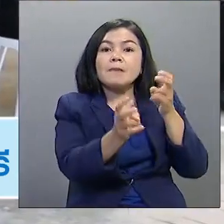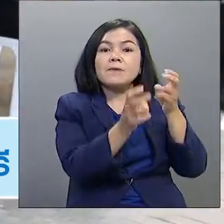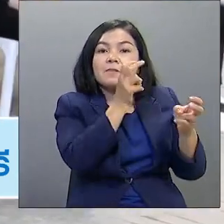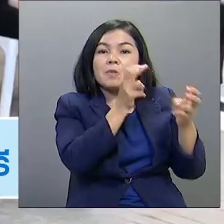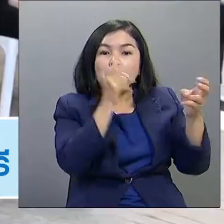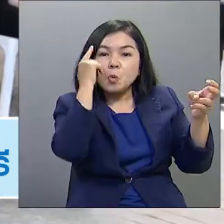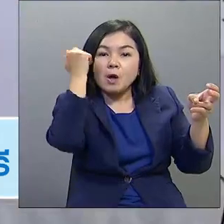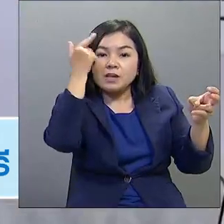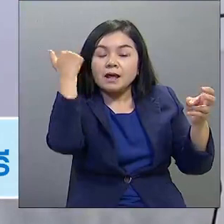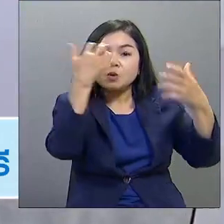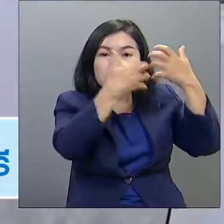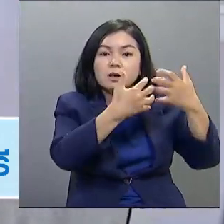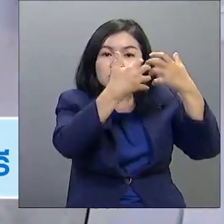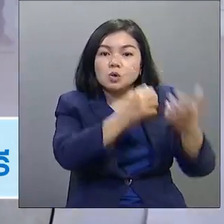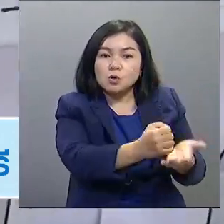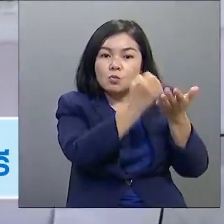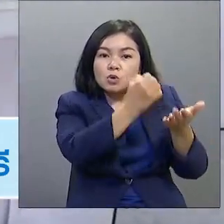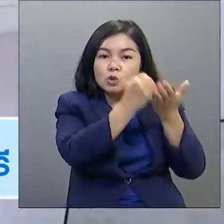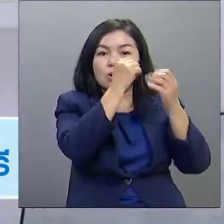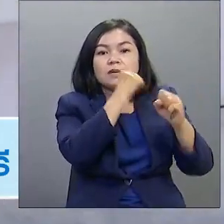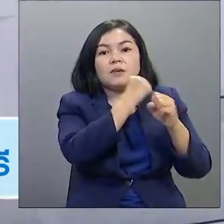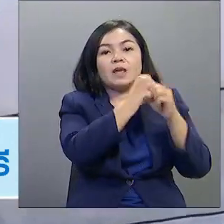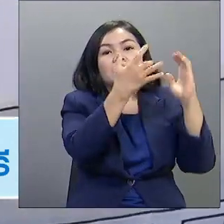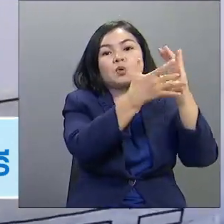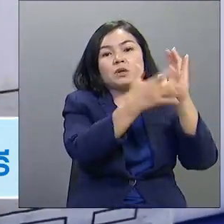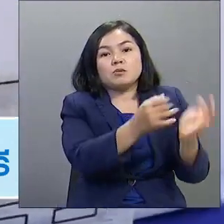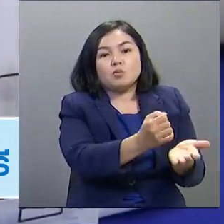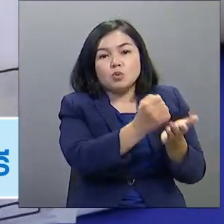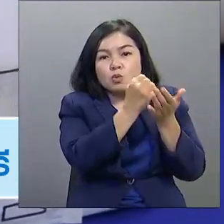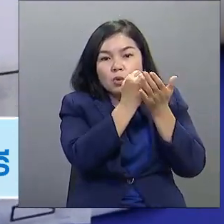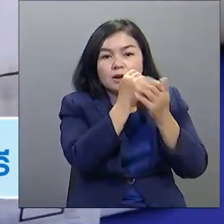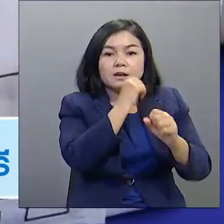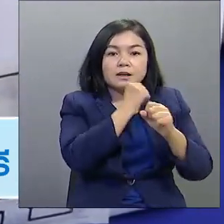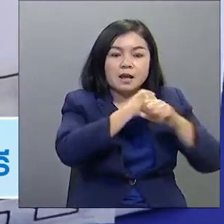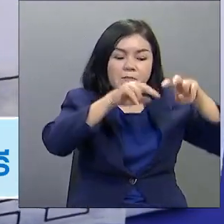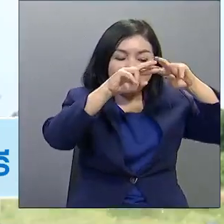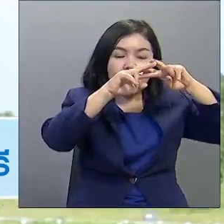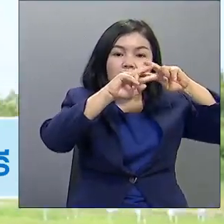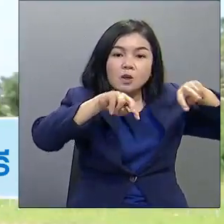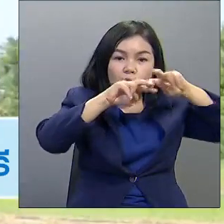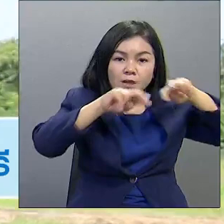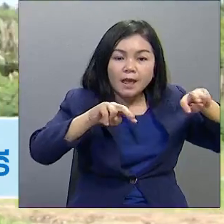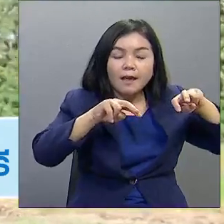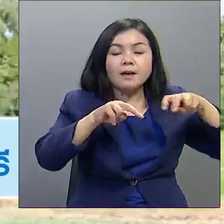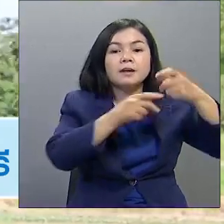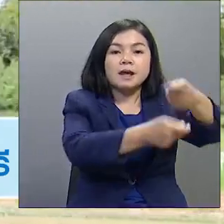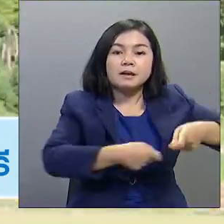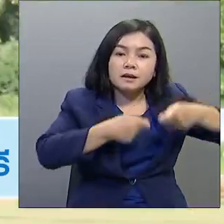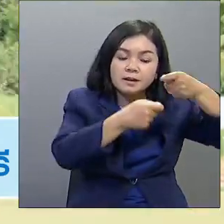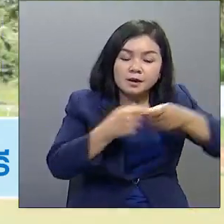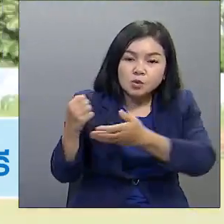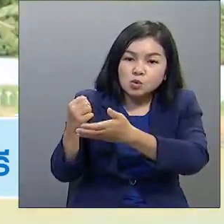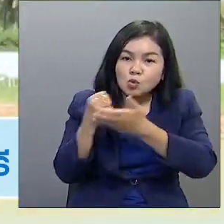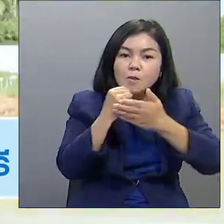องกลในการวินิจฉัยและทำการเกษตรแบบอัจฉริยะครับก็จะช่วยให้การเกษตรนั้นสามารถรับมือกับศัตรูพืชและโรคพืชต่างๆ